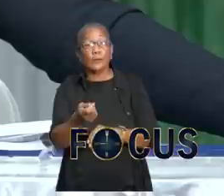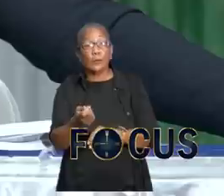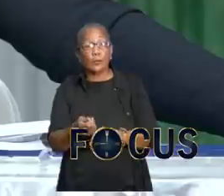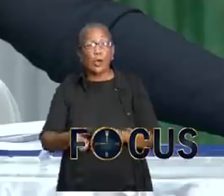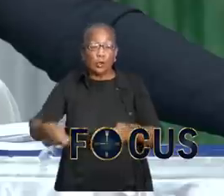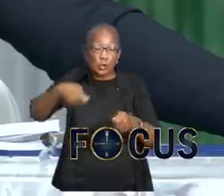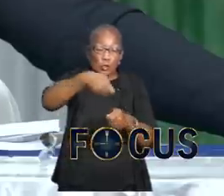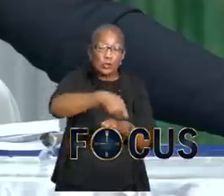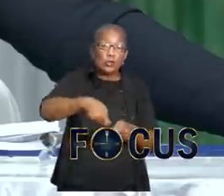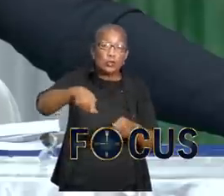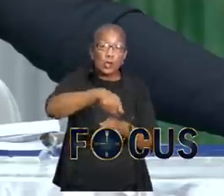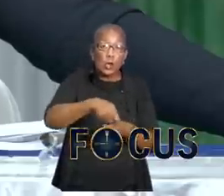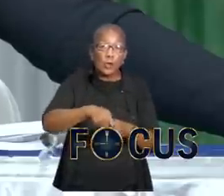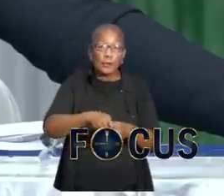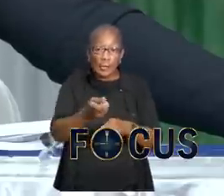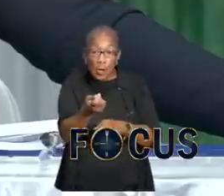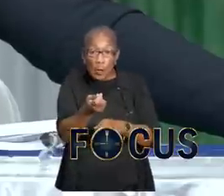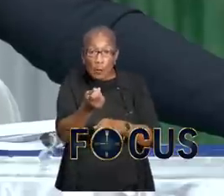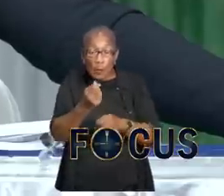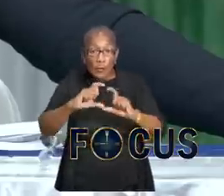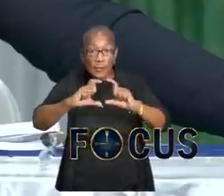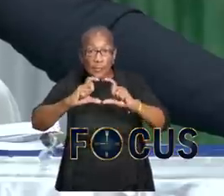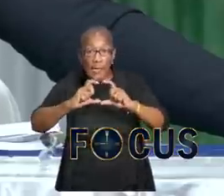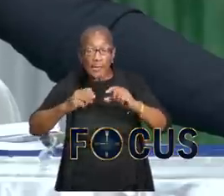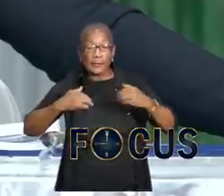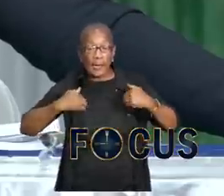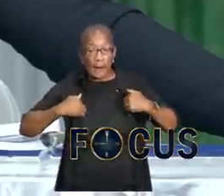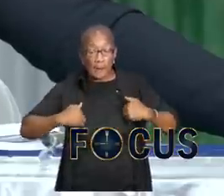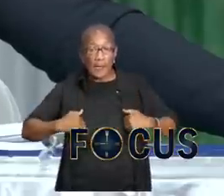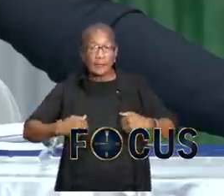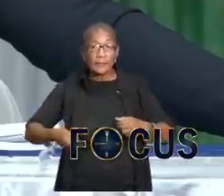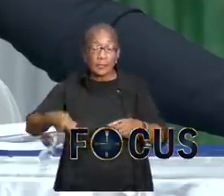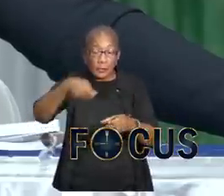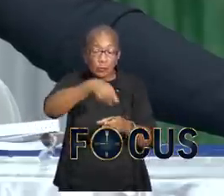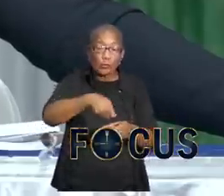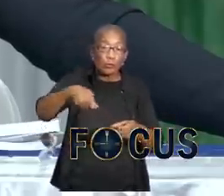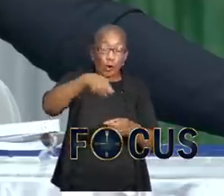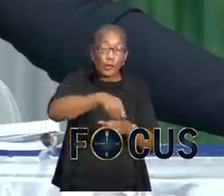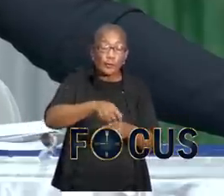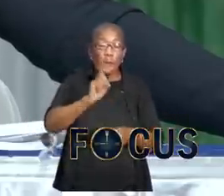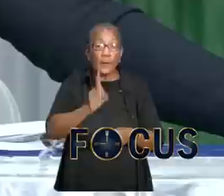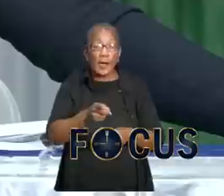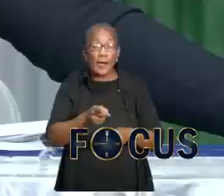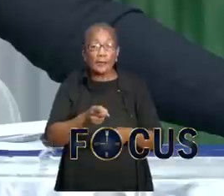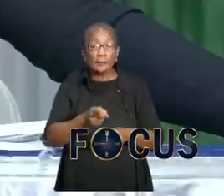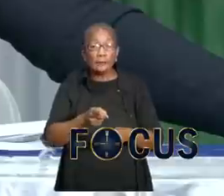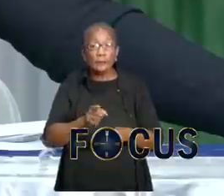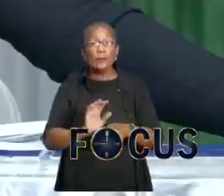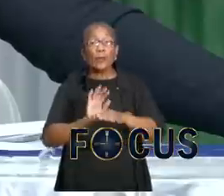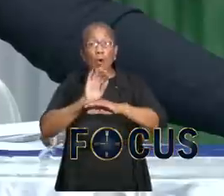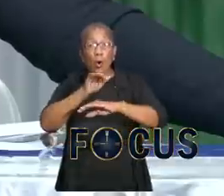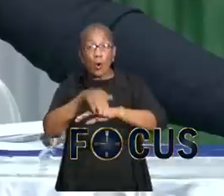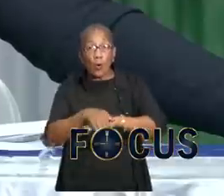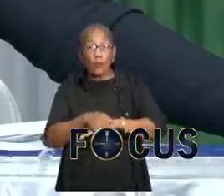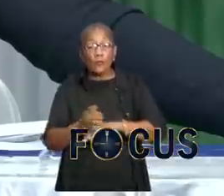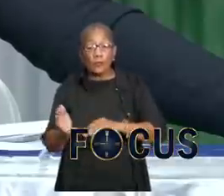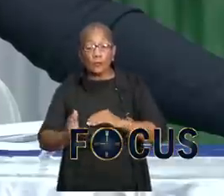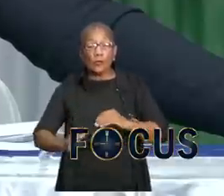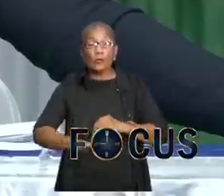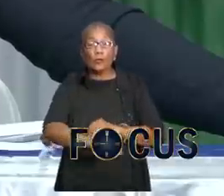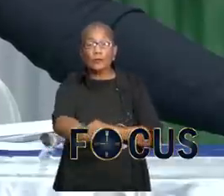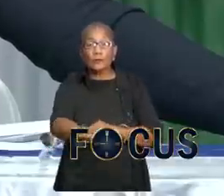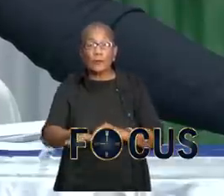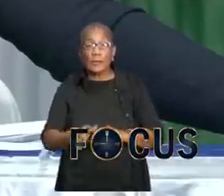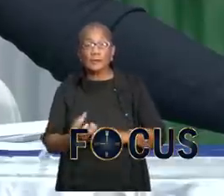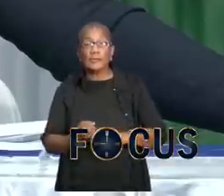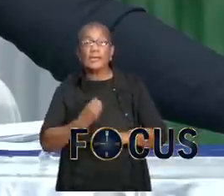stortingen via die monicartas worden gedaan, via de mensen hun rekening worden gedaan. Maar ten aanzien van kustvlakte